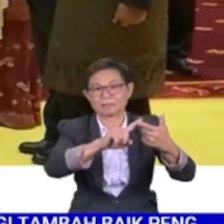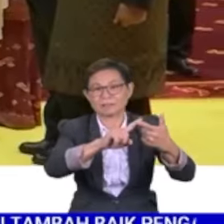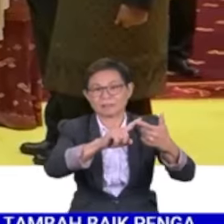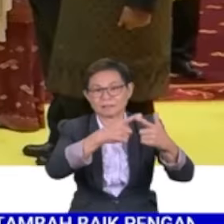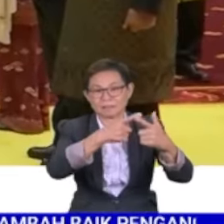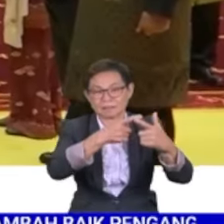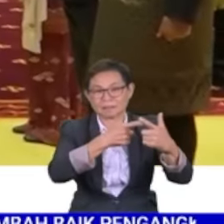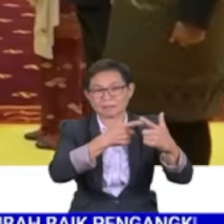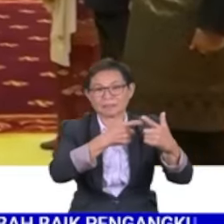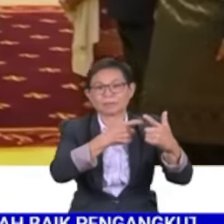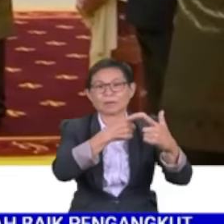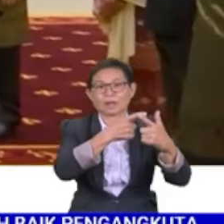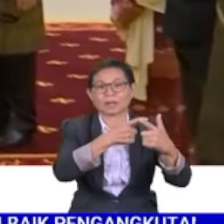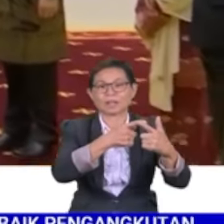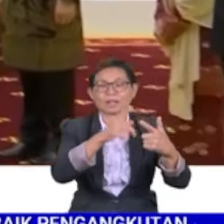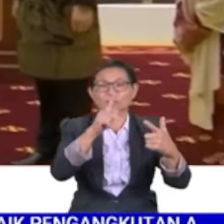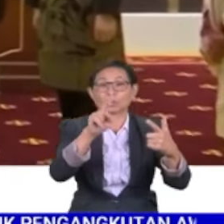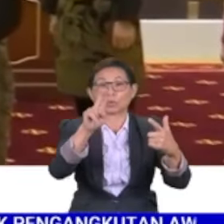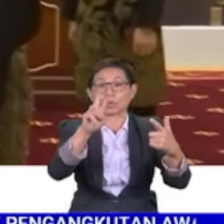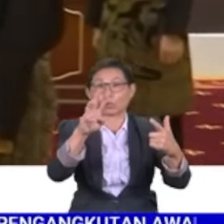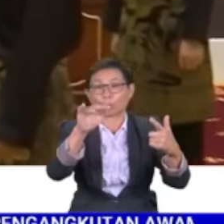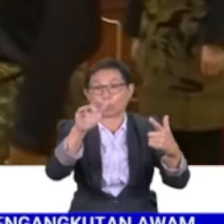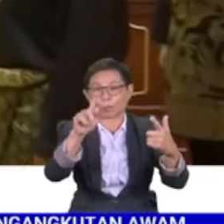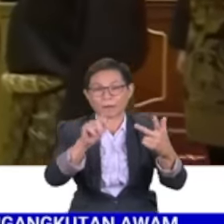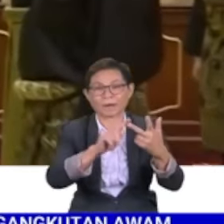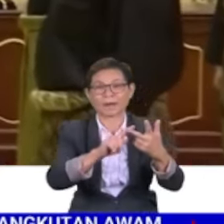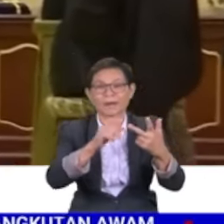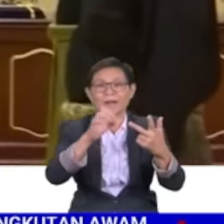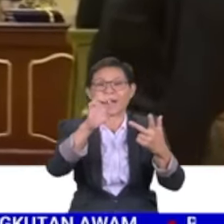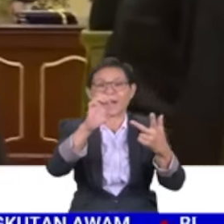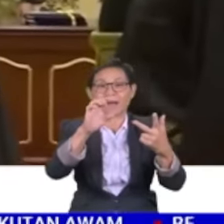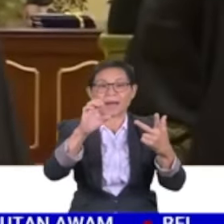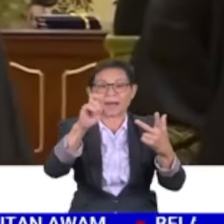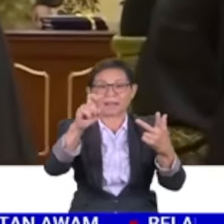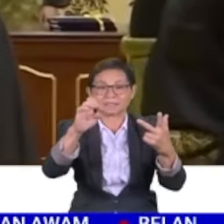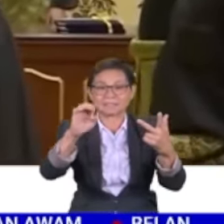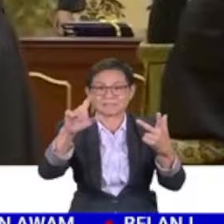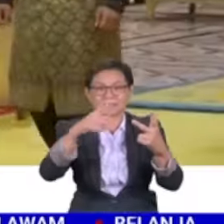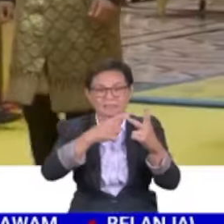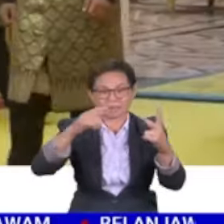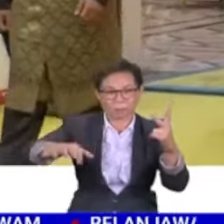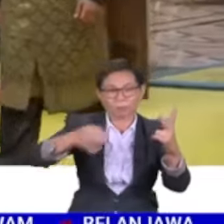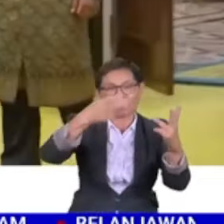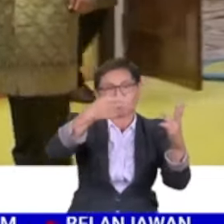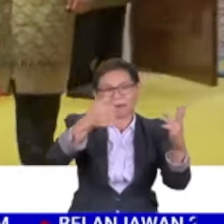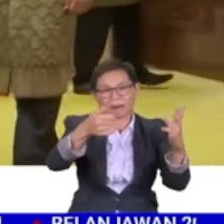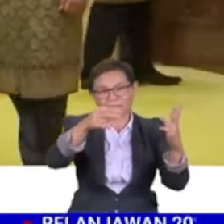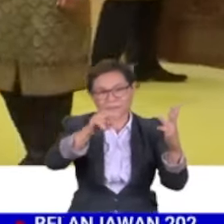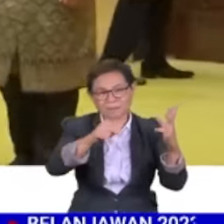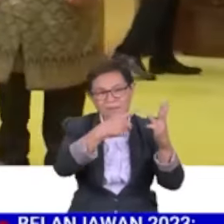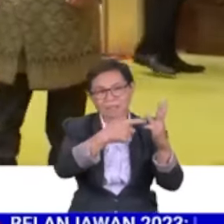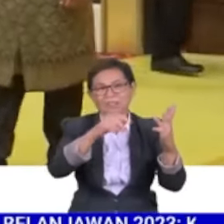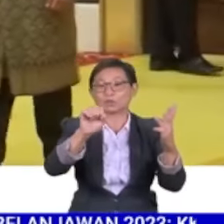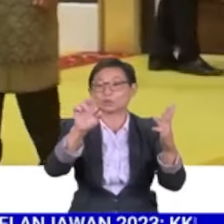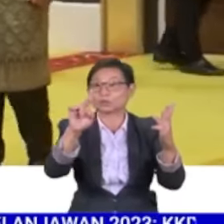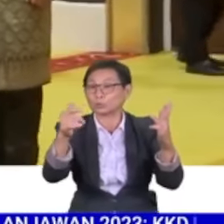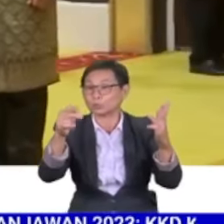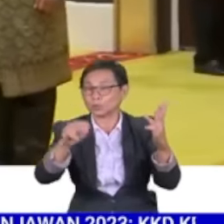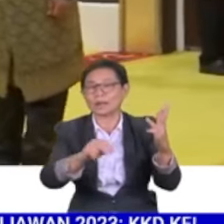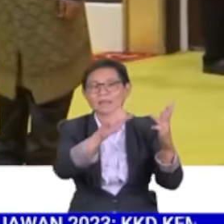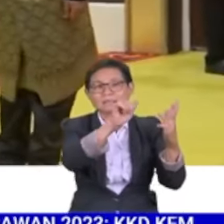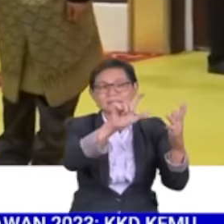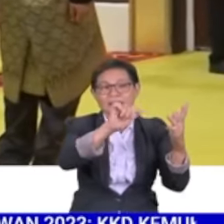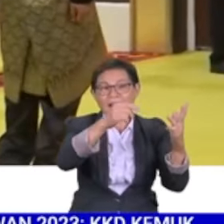Rashid Said Saleh dari Kuwait. Selain itu, Axel Crow dari Perancis, Hassan Abdul Salam Omar dari Sudan,